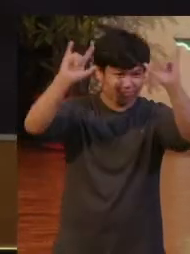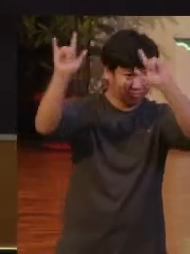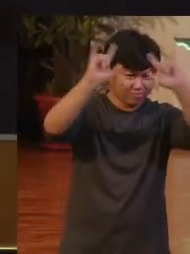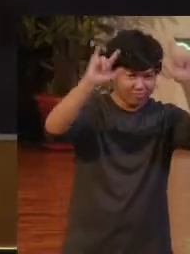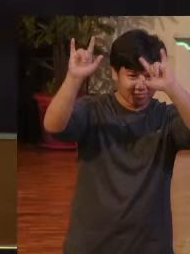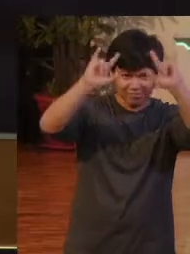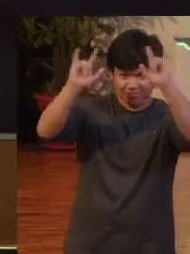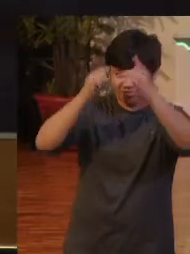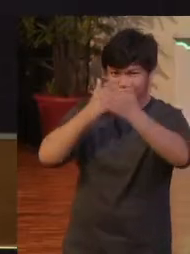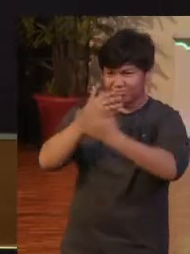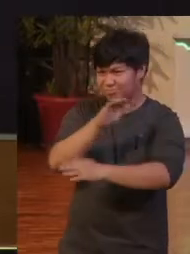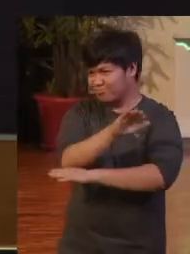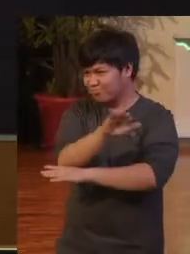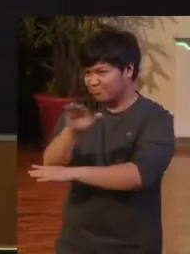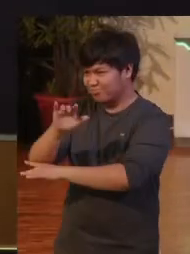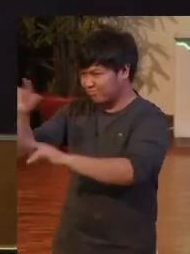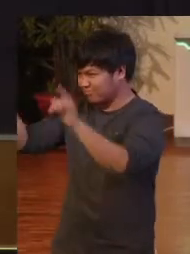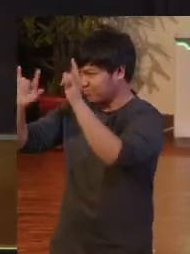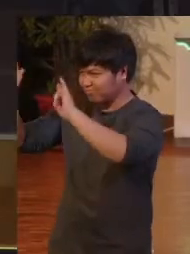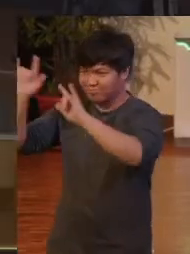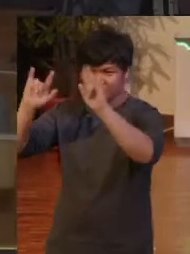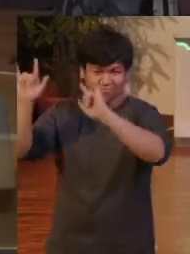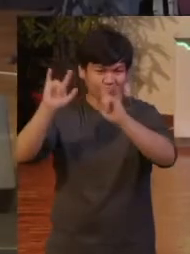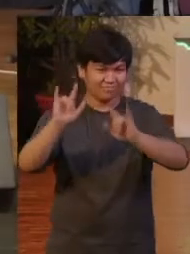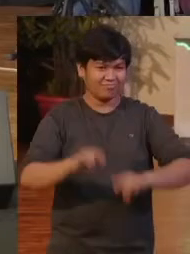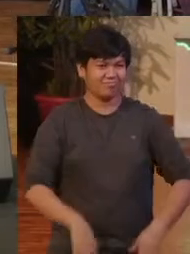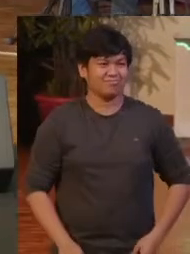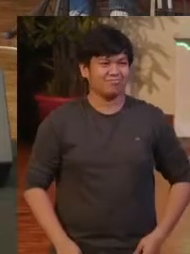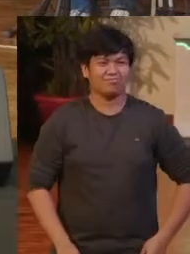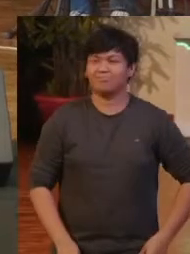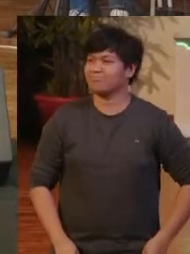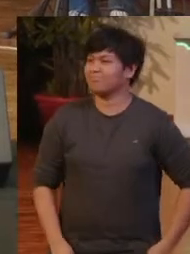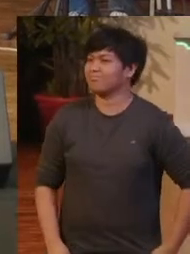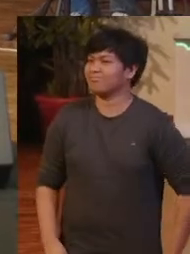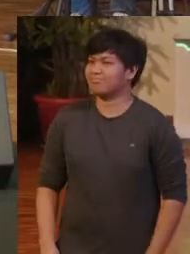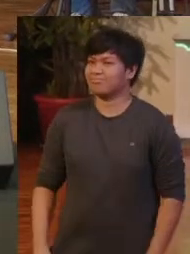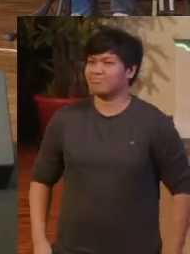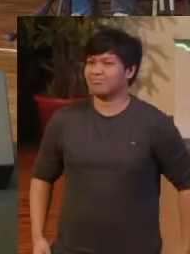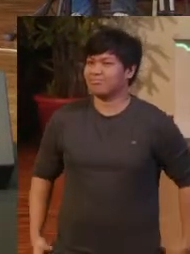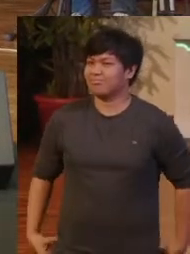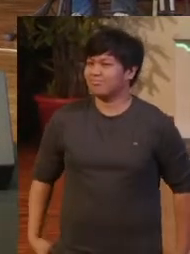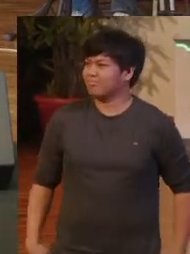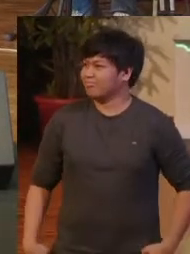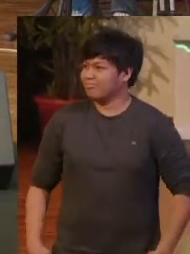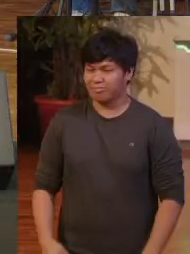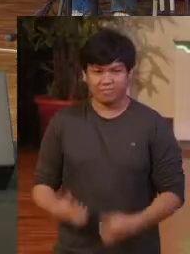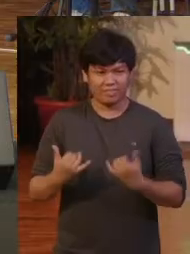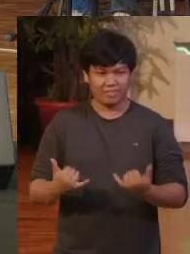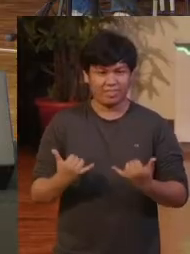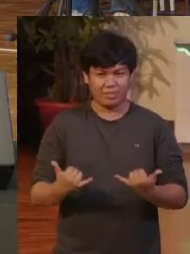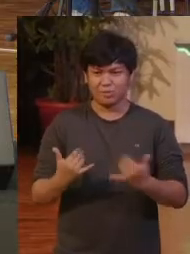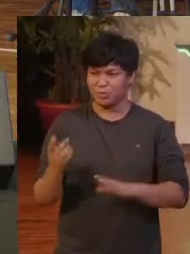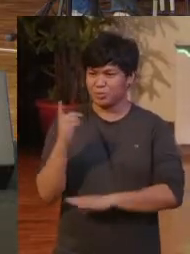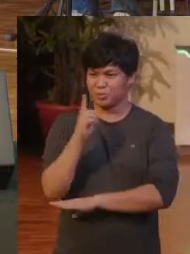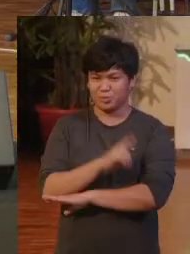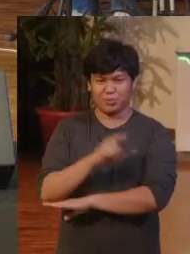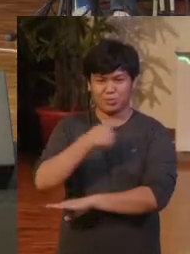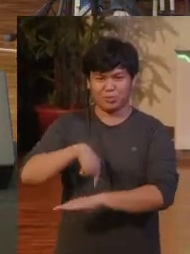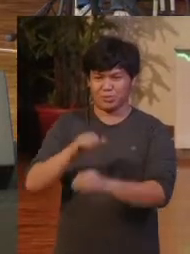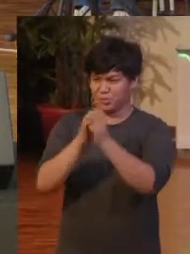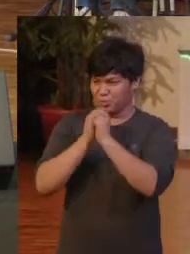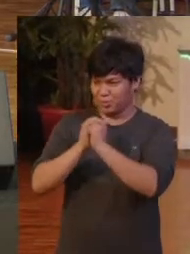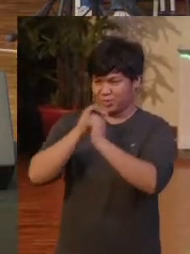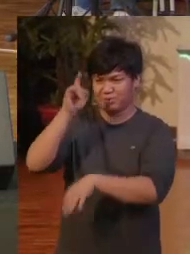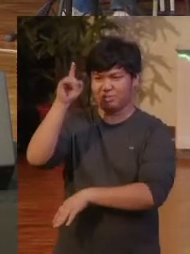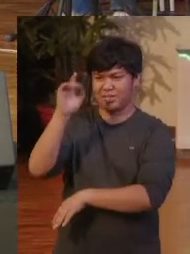Ayan, mag-ngitian. Ayan. Purihin po ang Panginoon. Ito po ang araw na kung saan ay ipagdiriwang